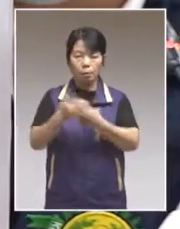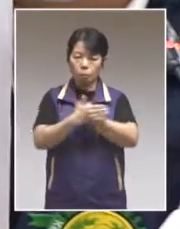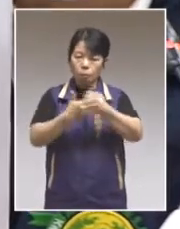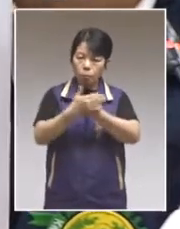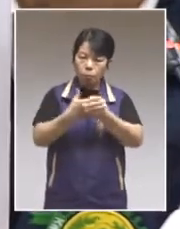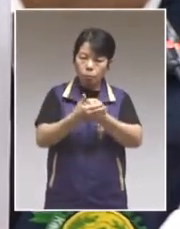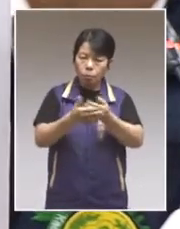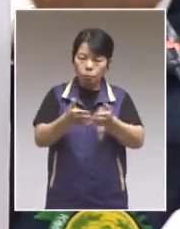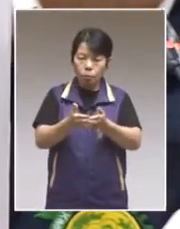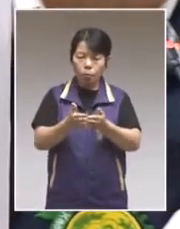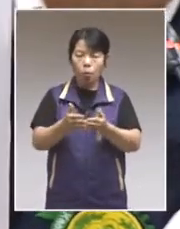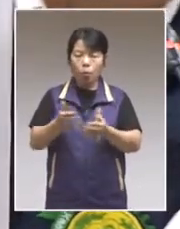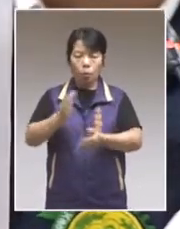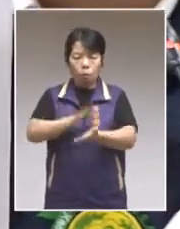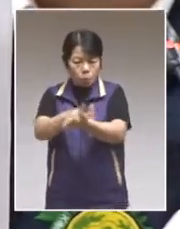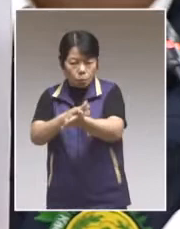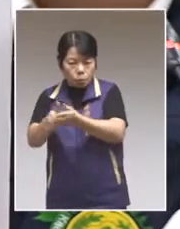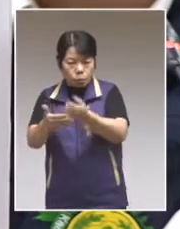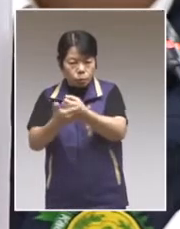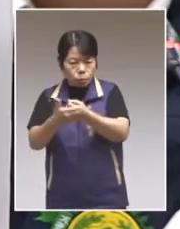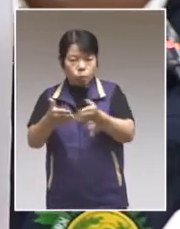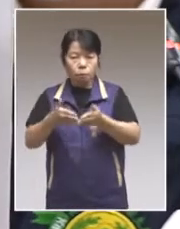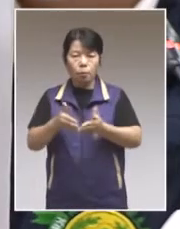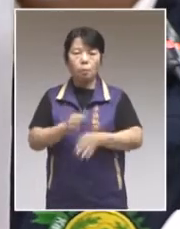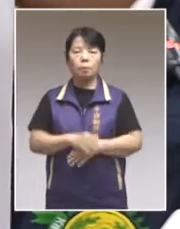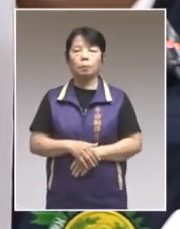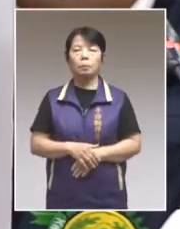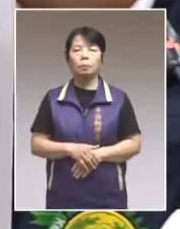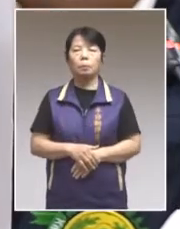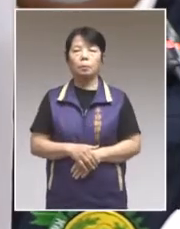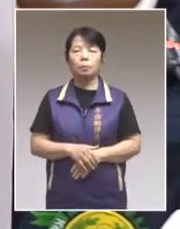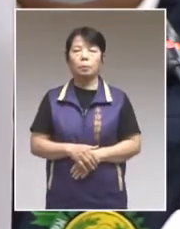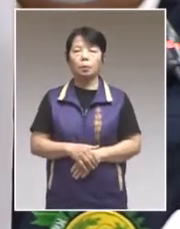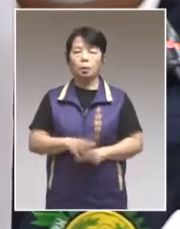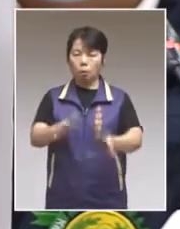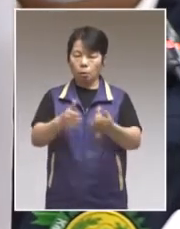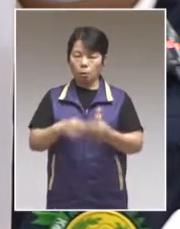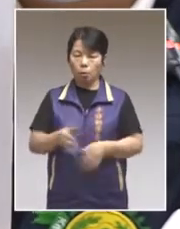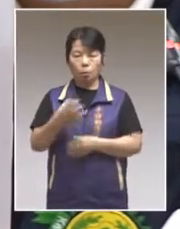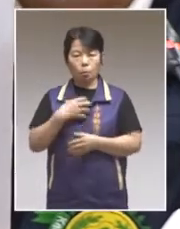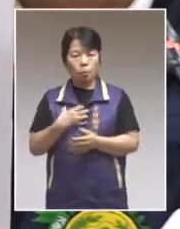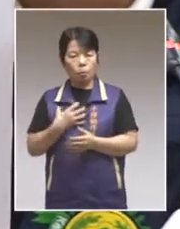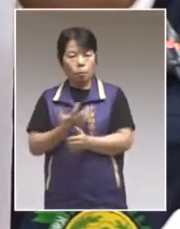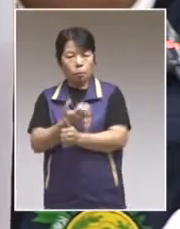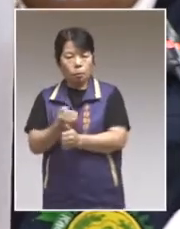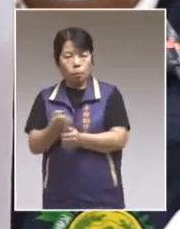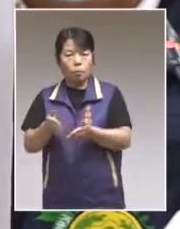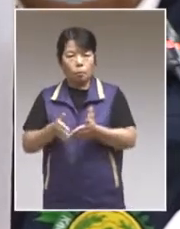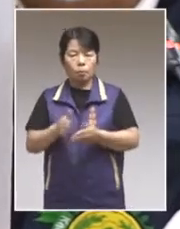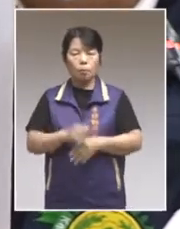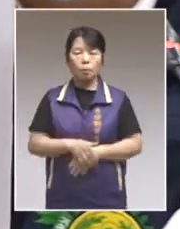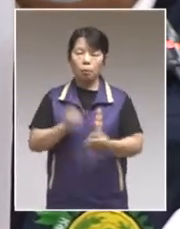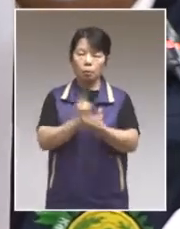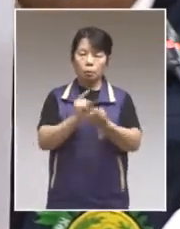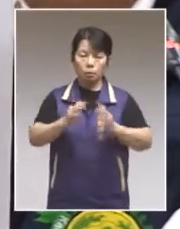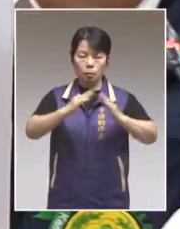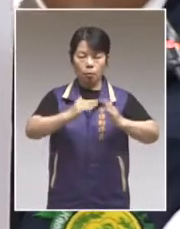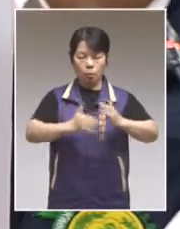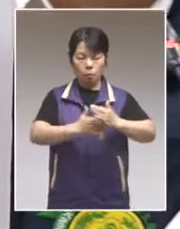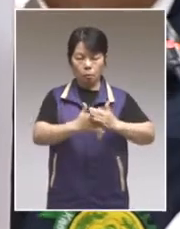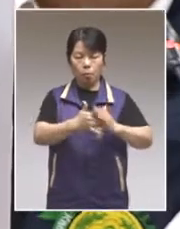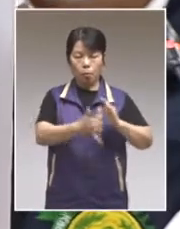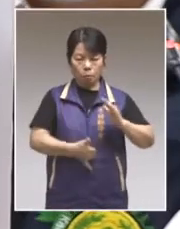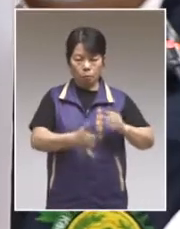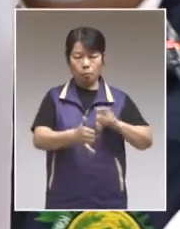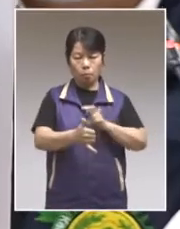方式，这边四联制我们要修正哈，这个目前不用哈，那做好我们的风险管控。那另外是居家照顾的确诊者